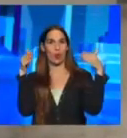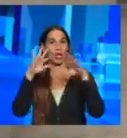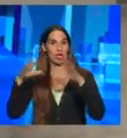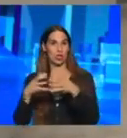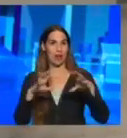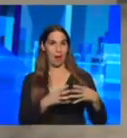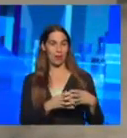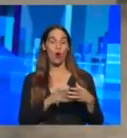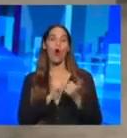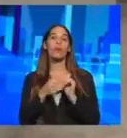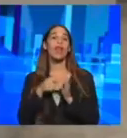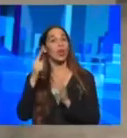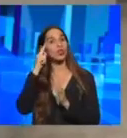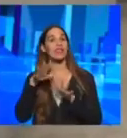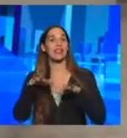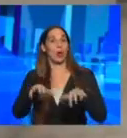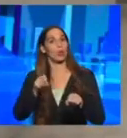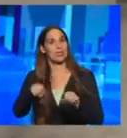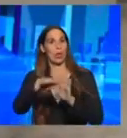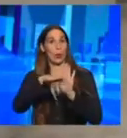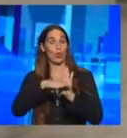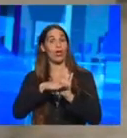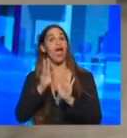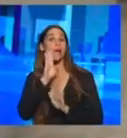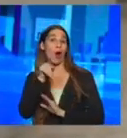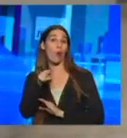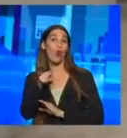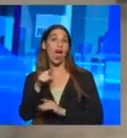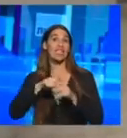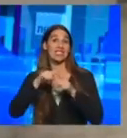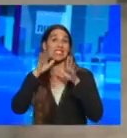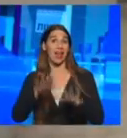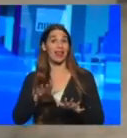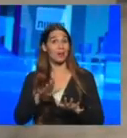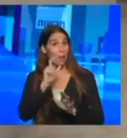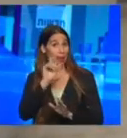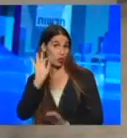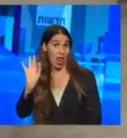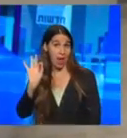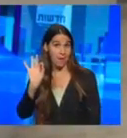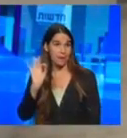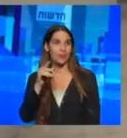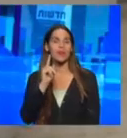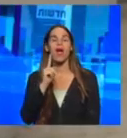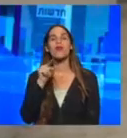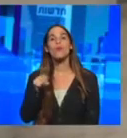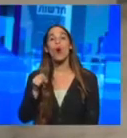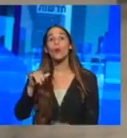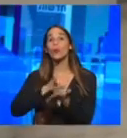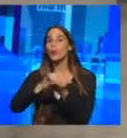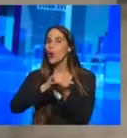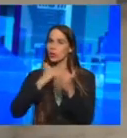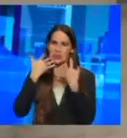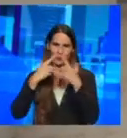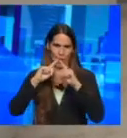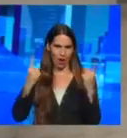סבורה שההתנחלויות הן דבר חוקי, למעשה הם קראו לסגנית שר החוץ גזענית, כך במילותיהם. אבל כאן בניו יורק הסיפור הוא